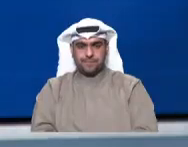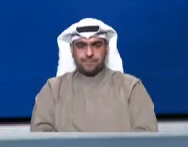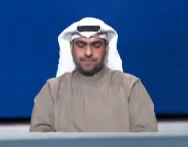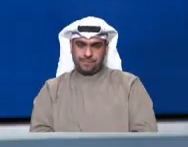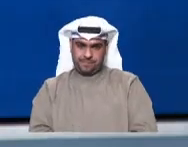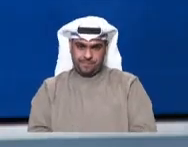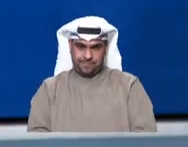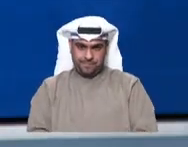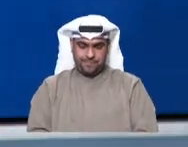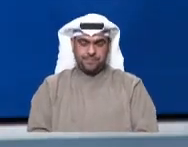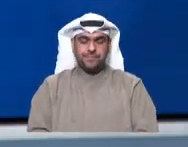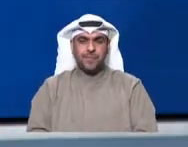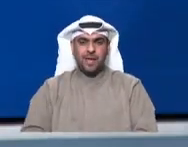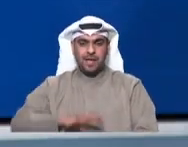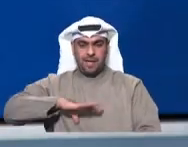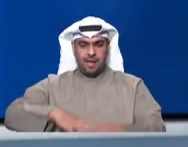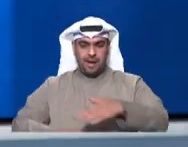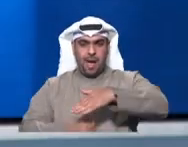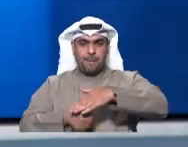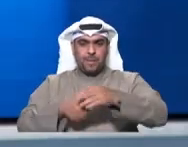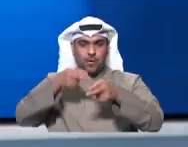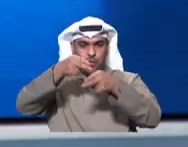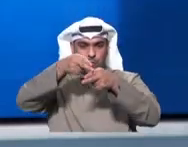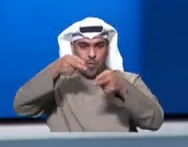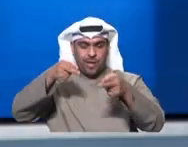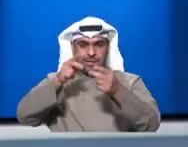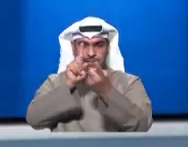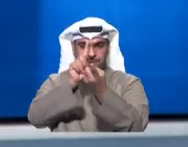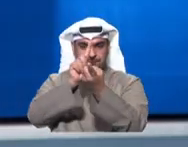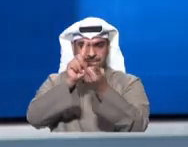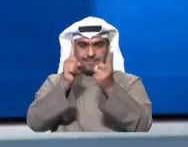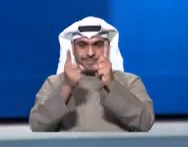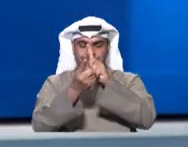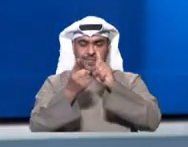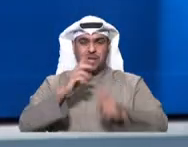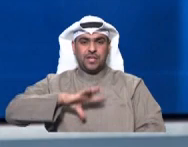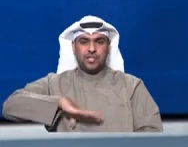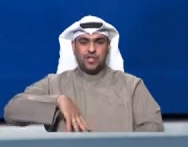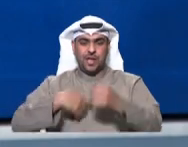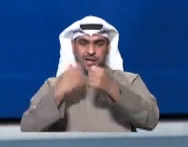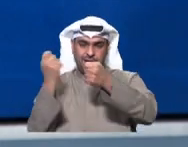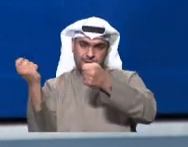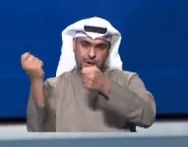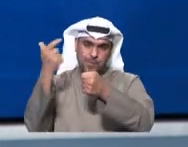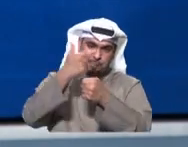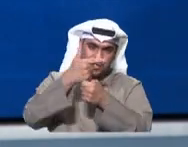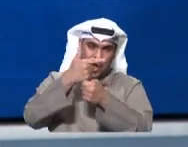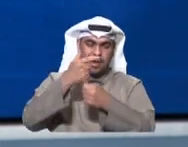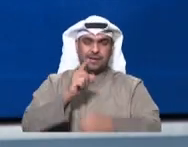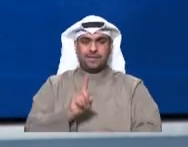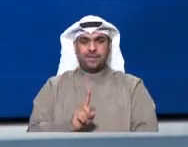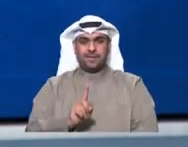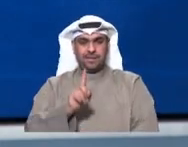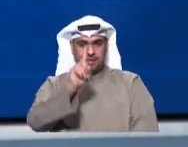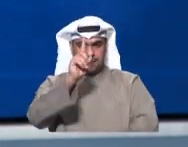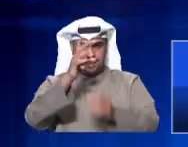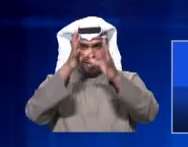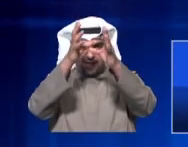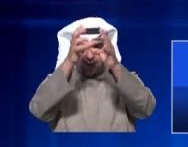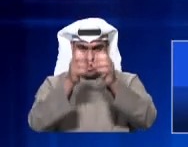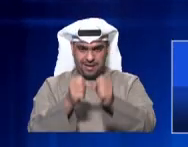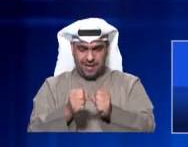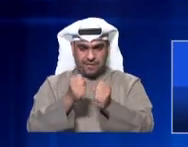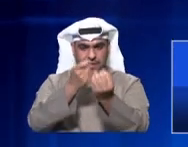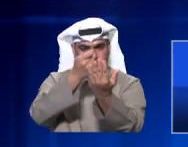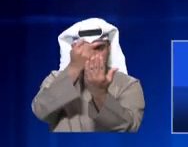بعث ممثل حضرة صاحب السمو أمير البلاد الشيخ نواف الأحمد الجابر الصباح حفظه الله ورعاه سمو ولي العهد الشيخ مشعل